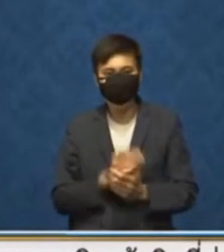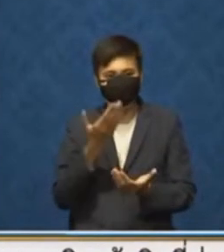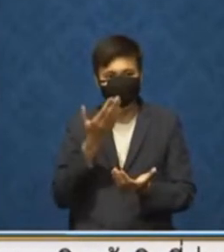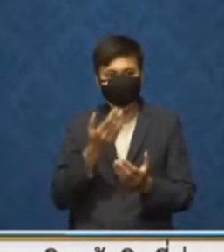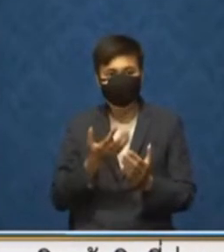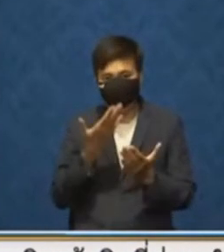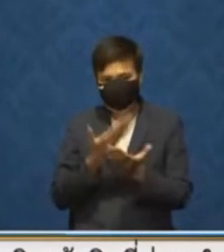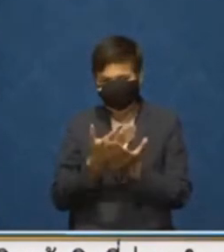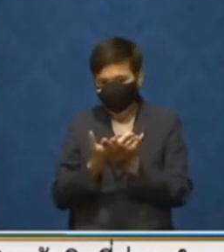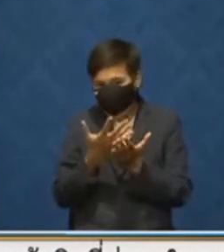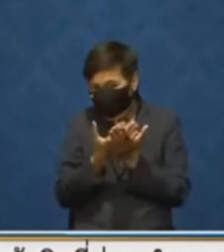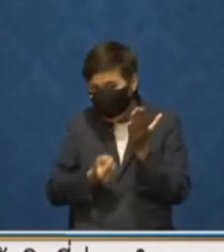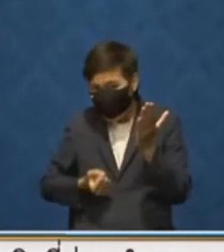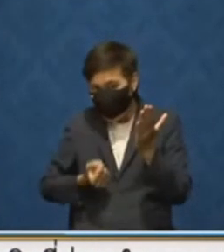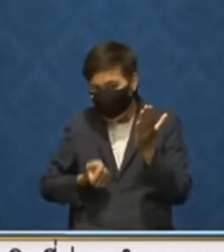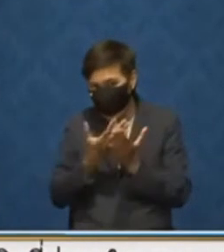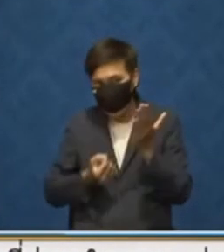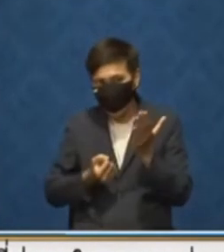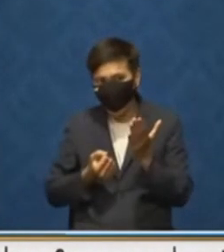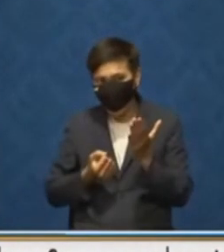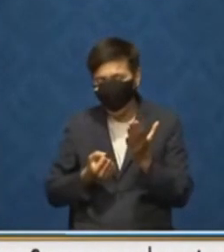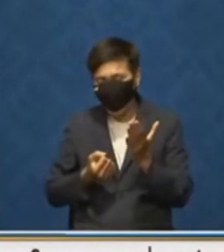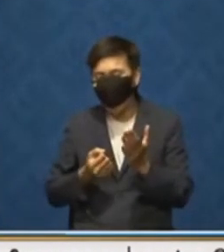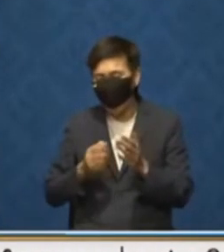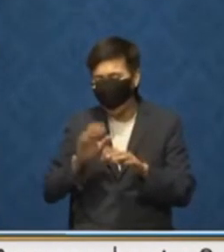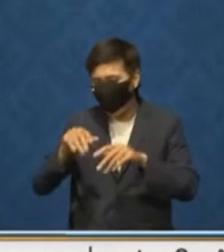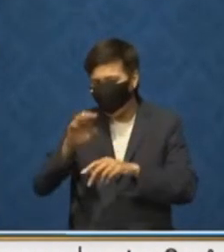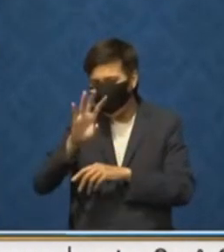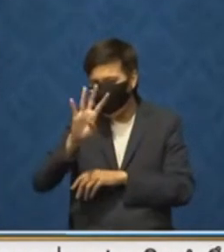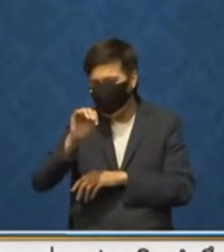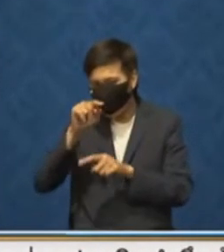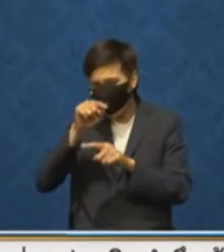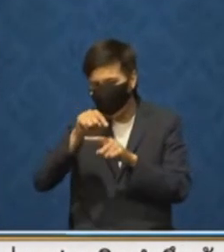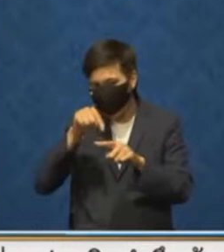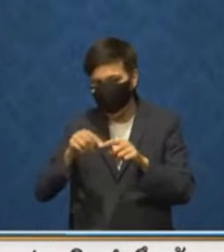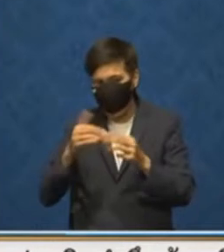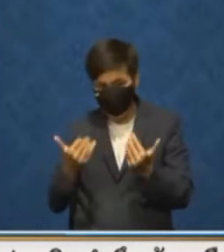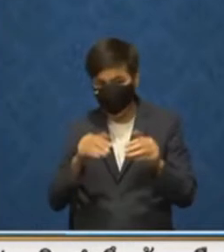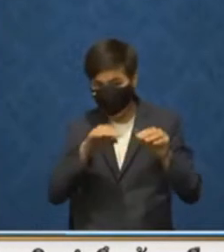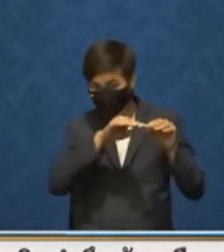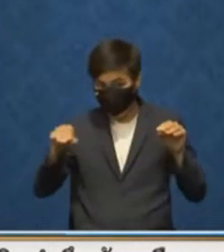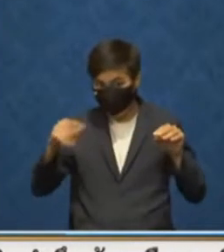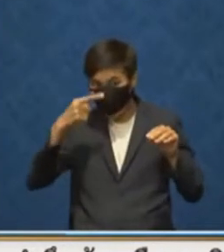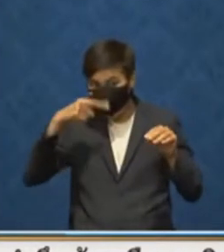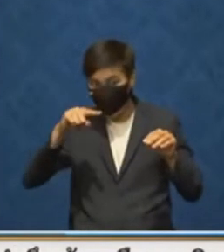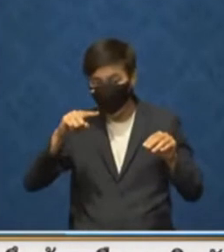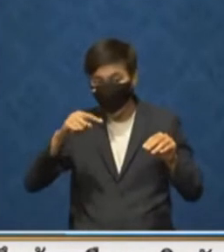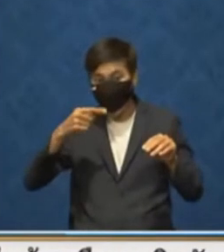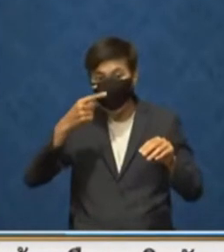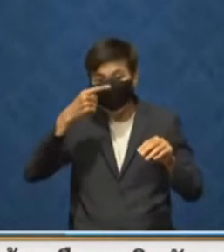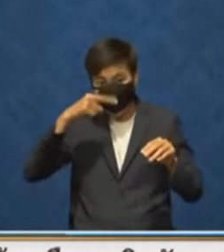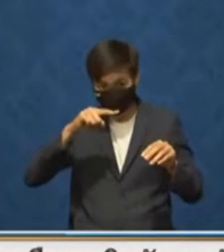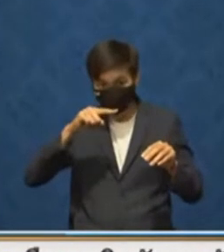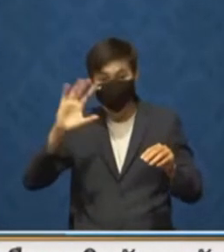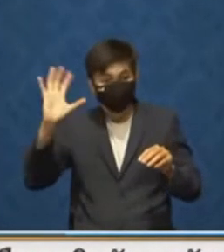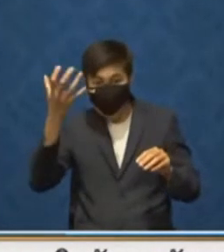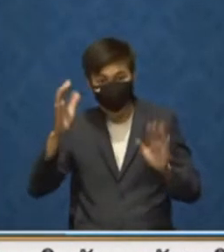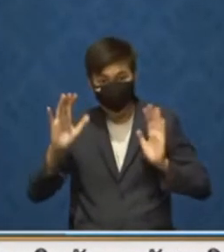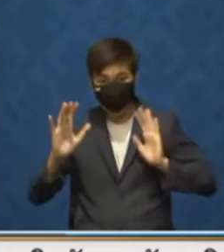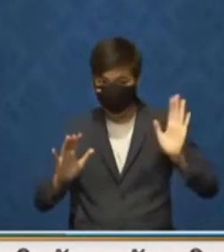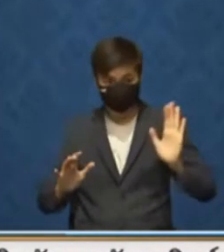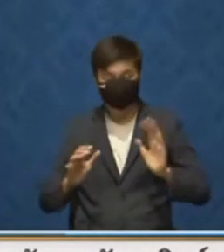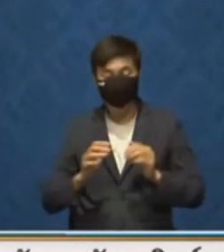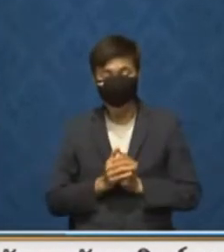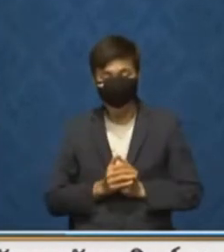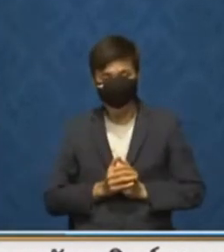กว่าครึ่งยังดันๆก็ 40%นี่คือมาตรฐานนะครับประเทศไทยนั้นพยายามมาตรฐานโลกน่ะตามผมมาดูเลยครับว่า